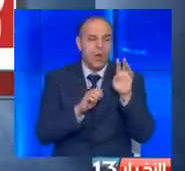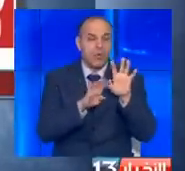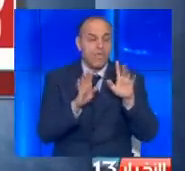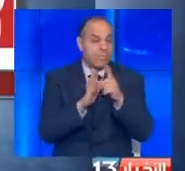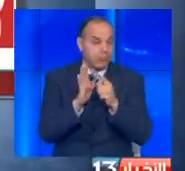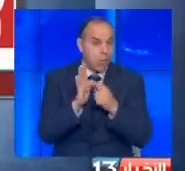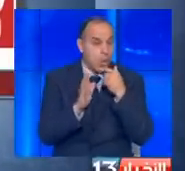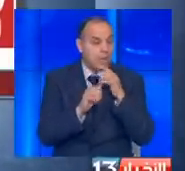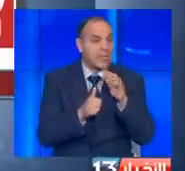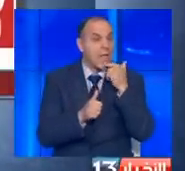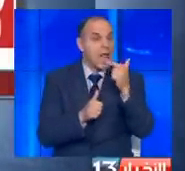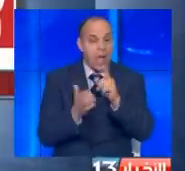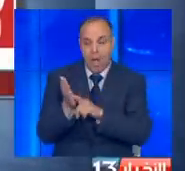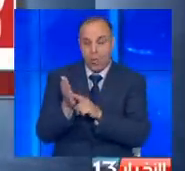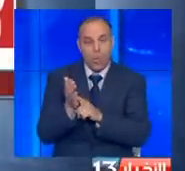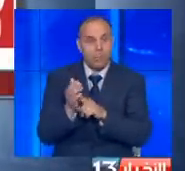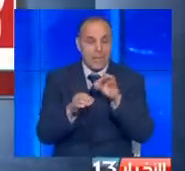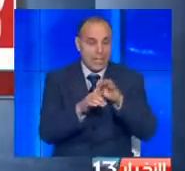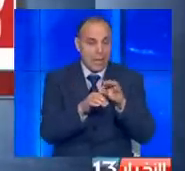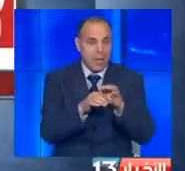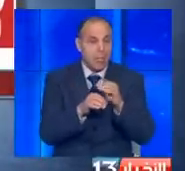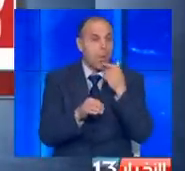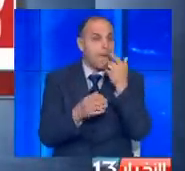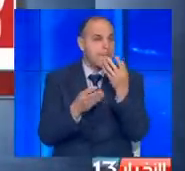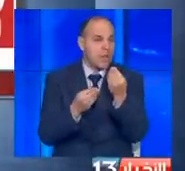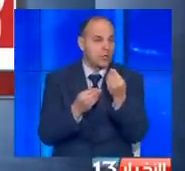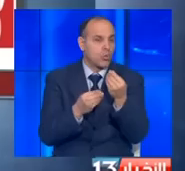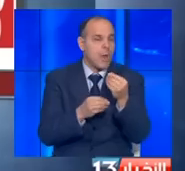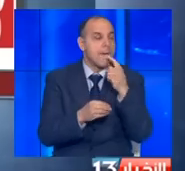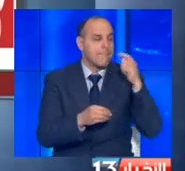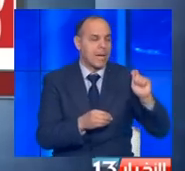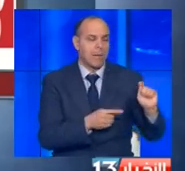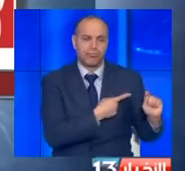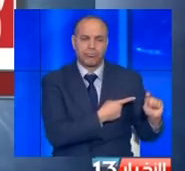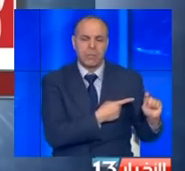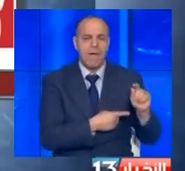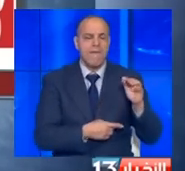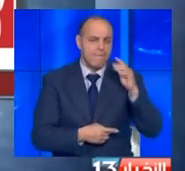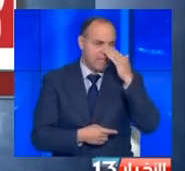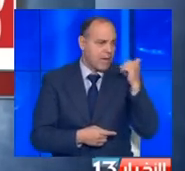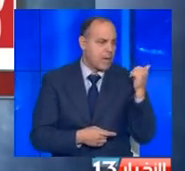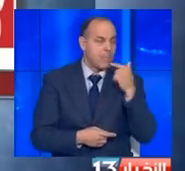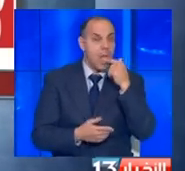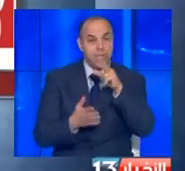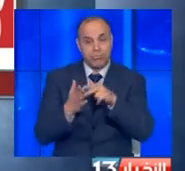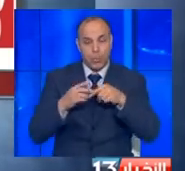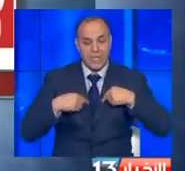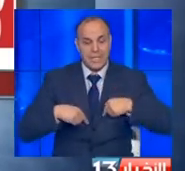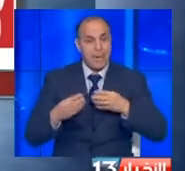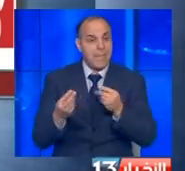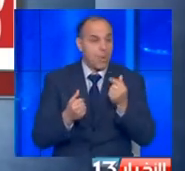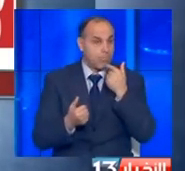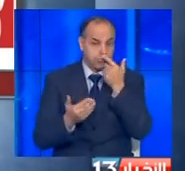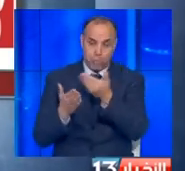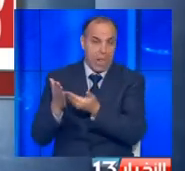سادسا من القانون الانتخابي والذي تم تعديل من قبل البرلمان في فكر الماضي اصدرت وزاره الشؤون المحليه